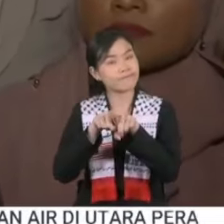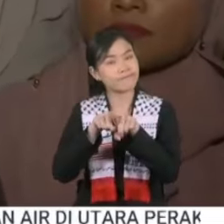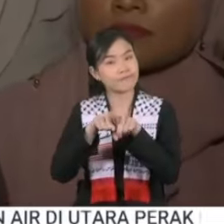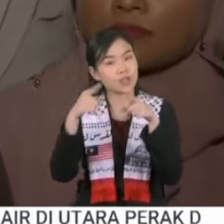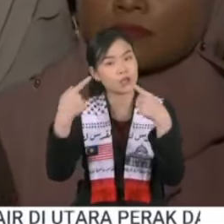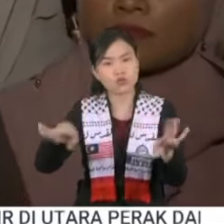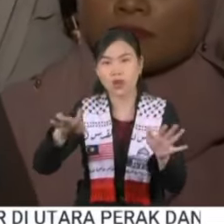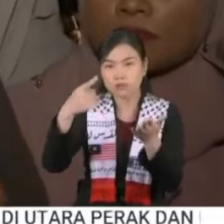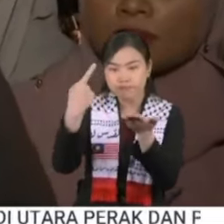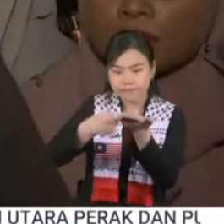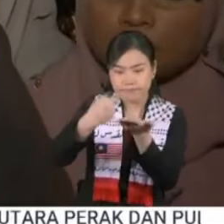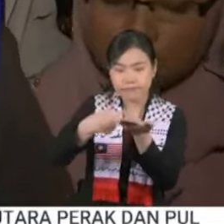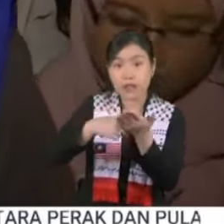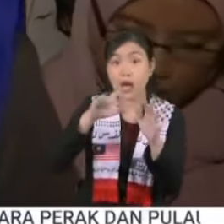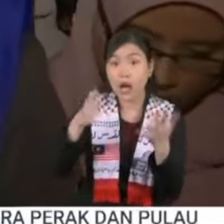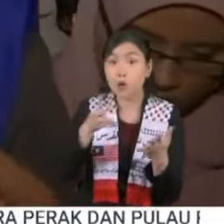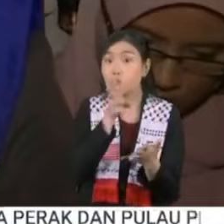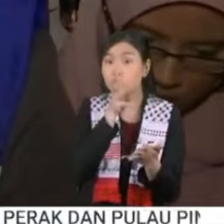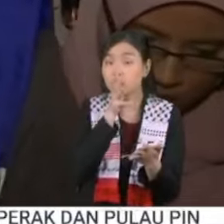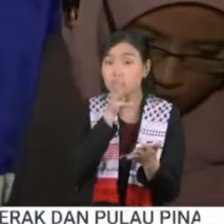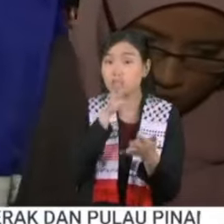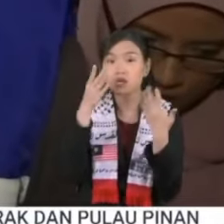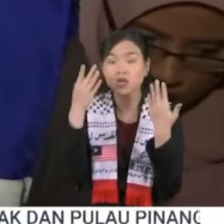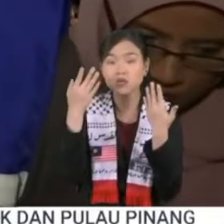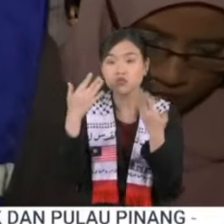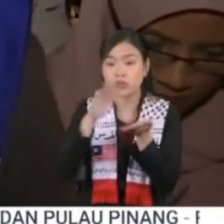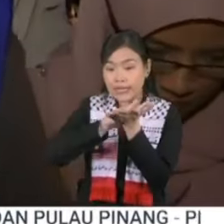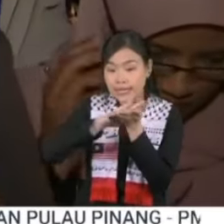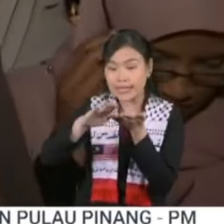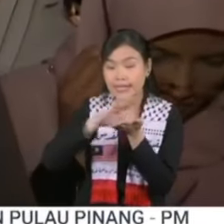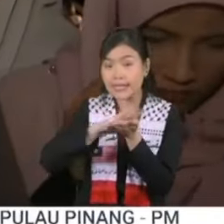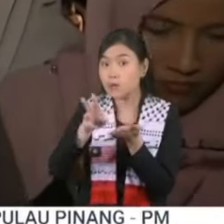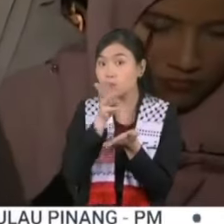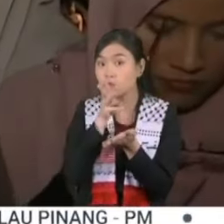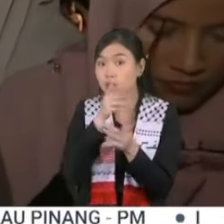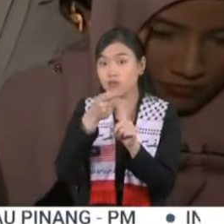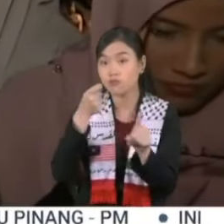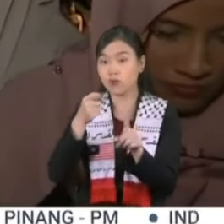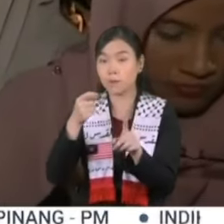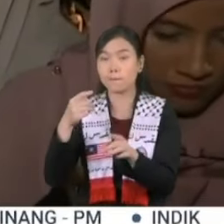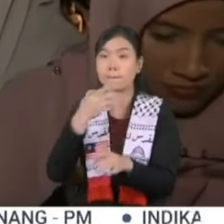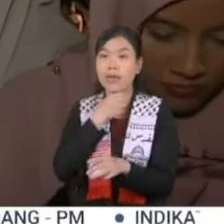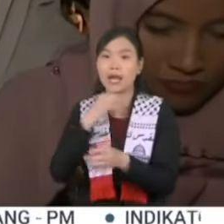perbincangan bagaimana air terawat yang akan diberikan daripada